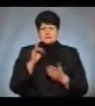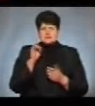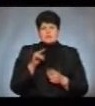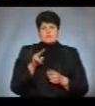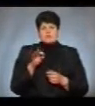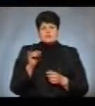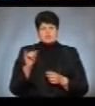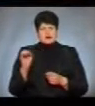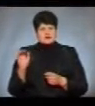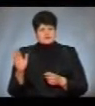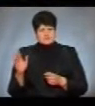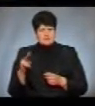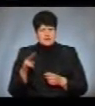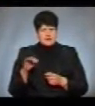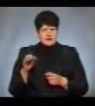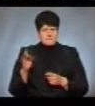лавра,